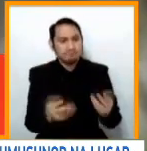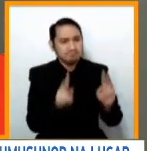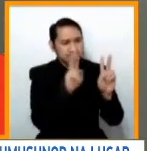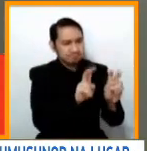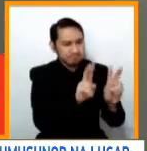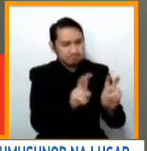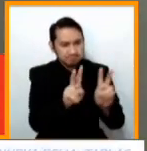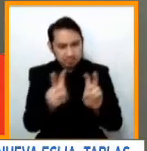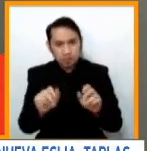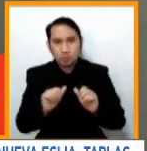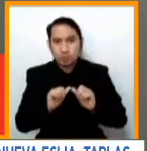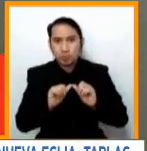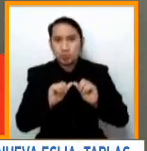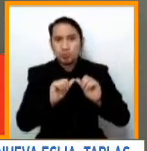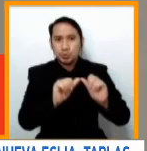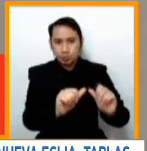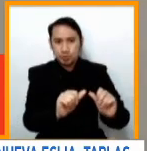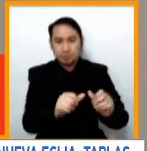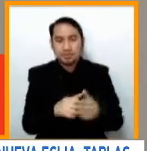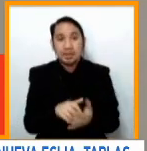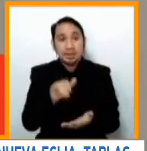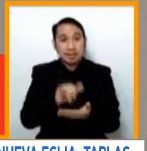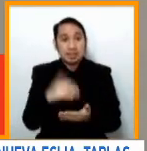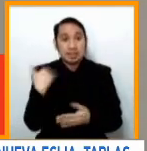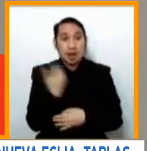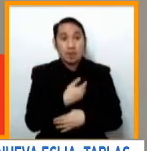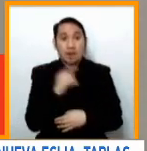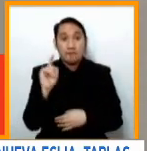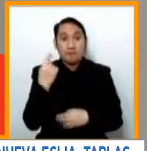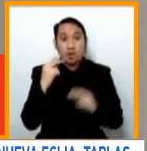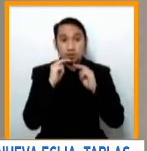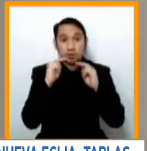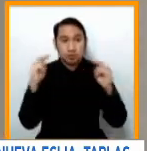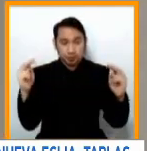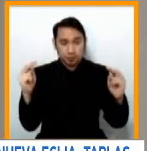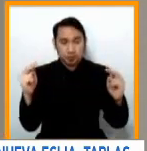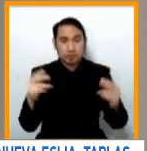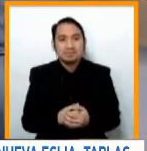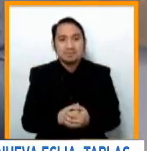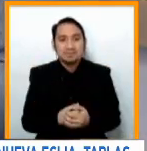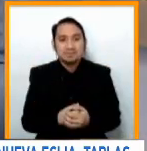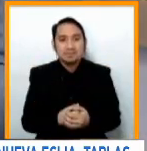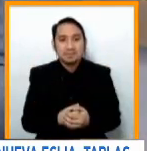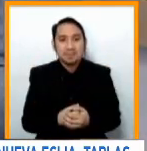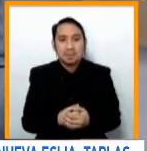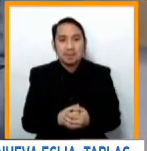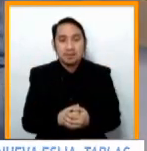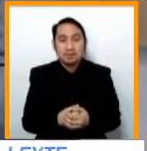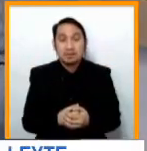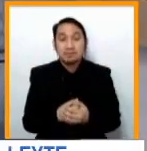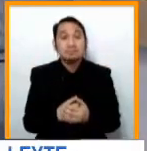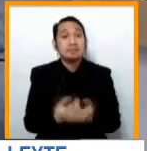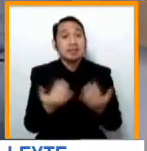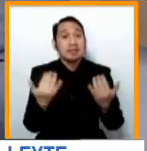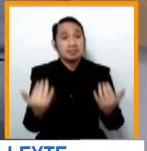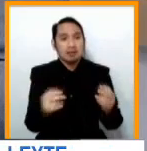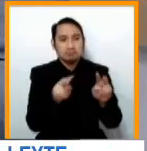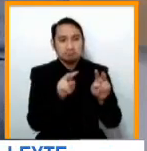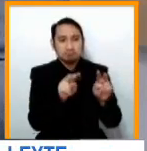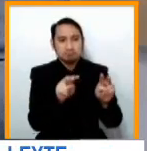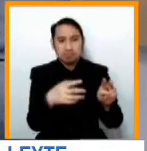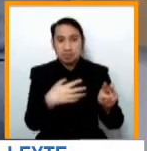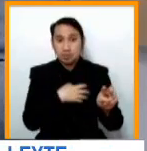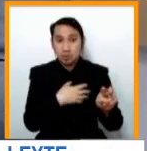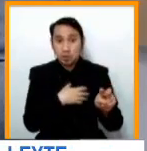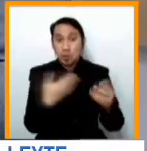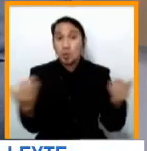operasyon. Yan ang unang balita. John Consulta, buong puso para sa Pilipino. Dodobanday pa rin ang mga polis sa checkpoint sa